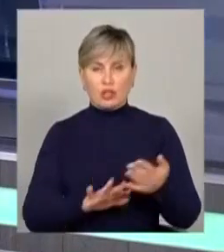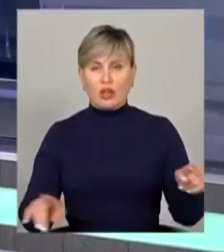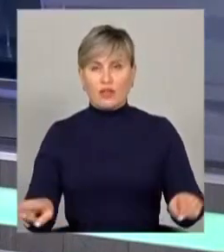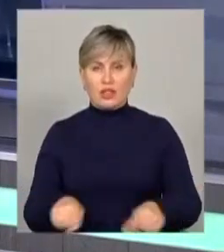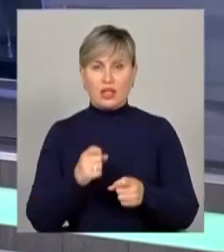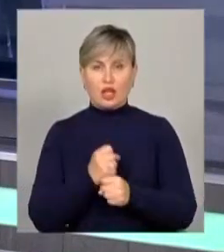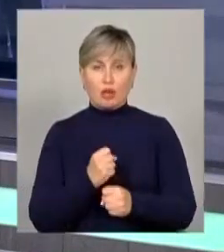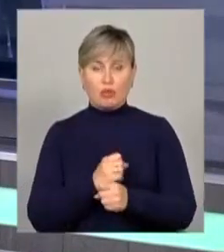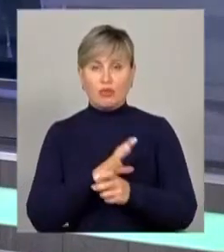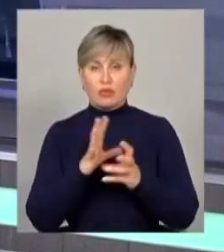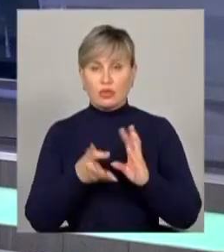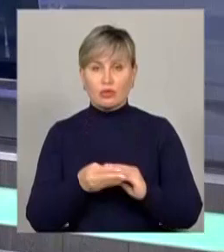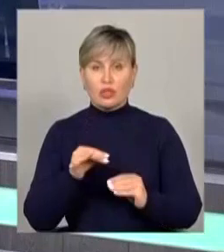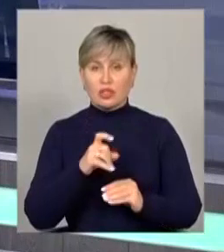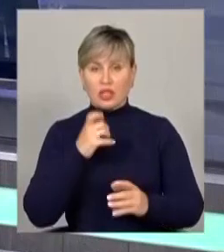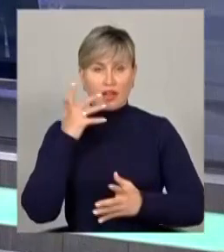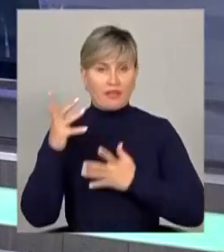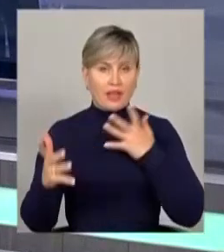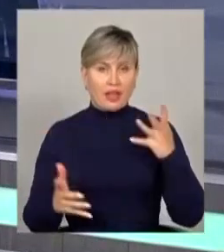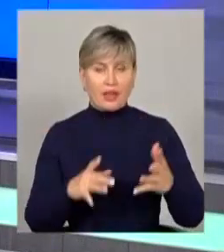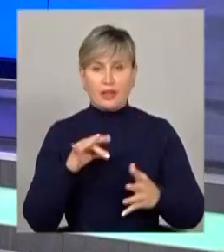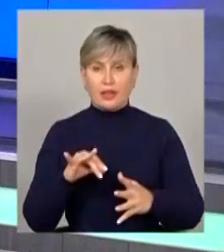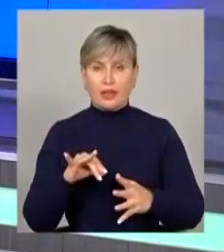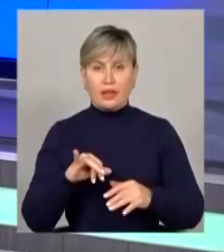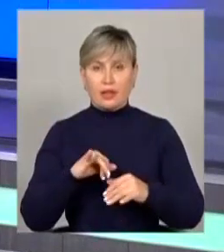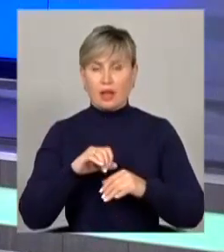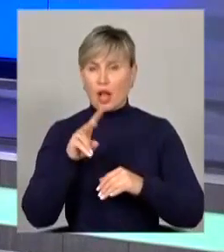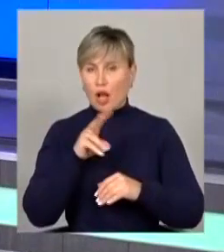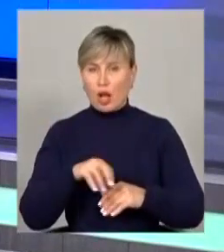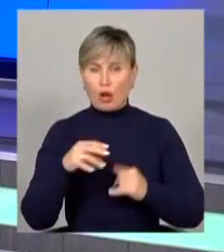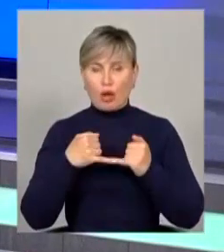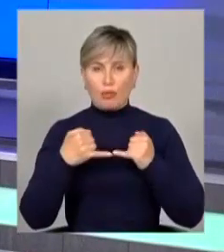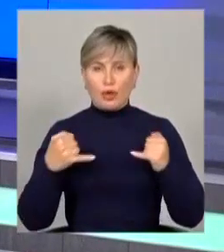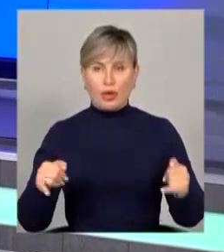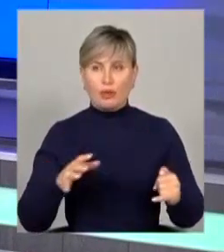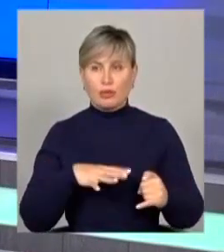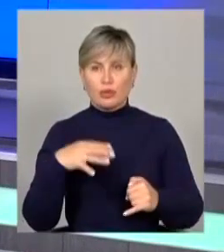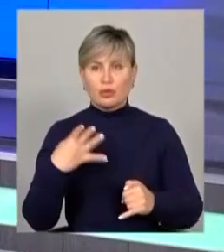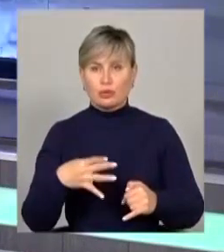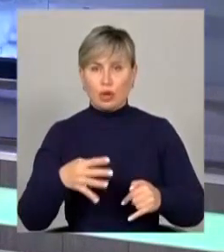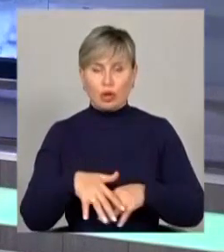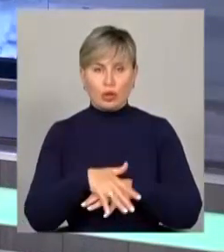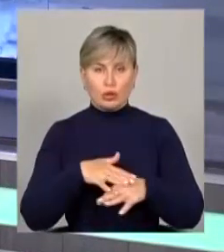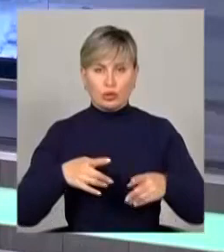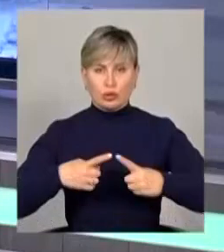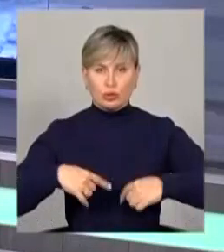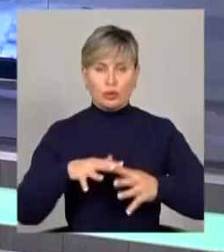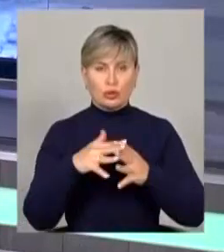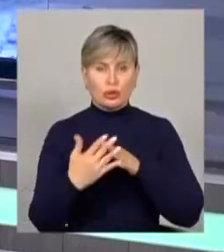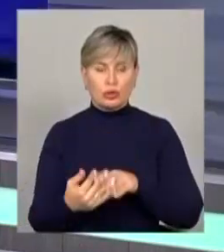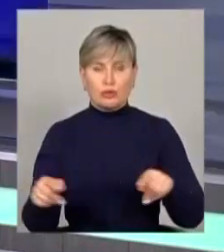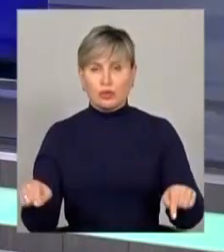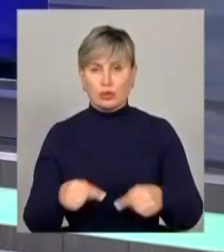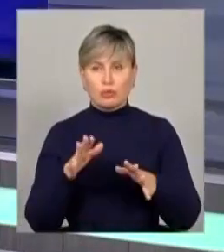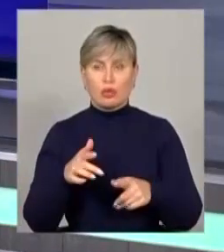работы всего из-за школистого ветра и обледенения проводов были обеспечены 40см подачу электроэнергии возобновили